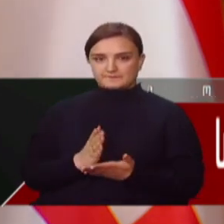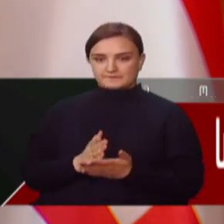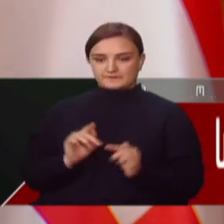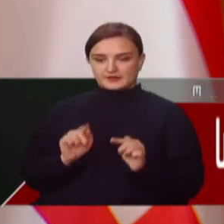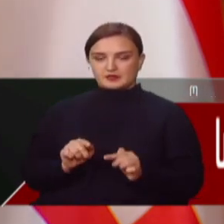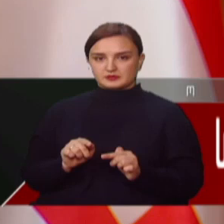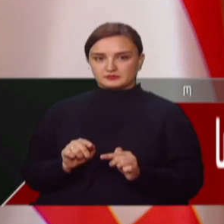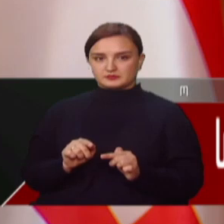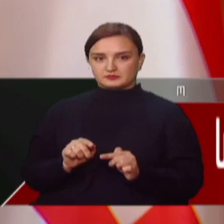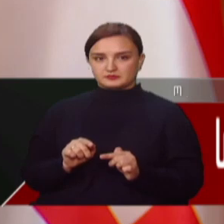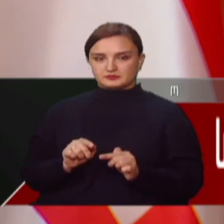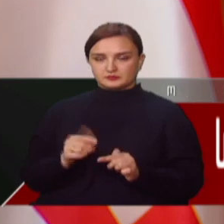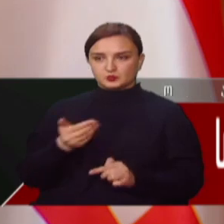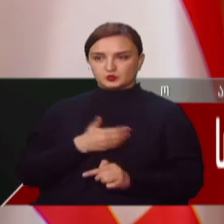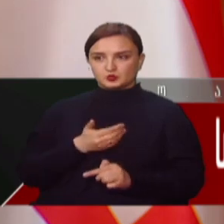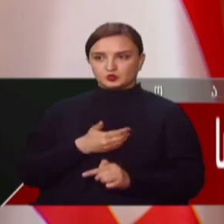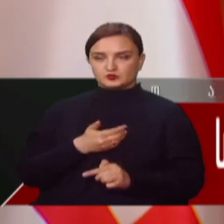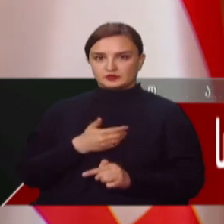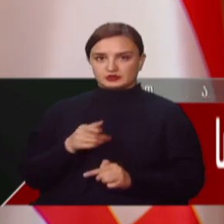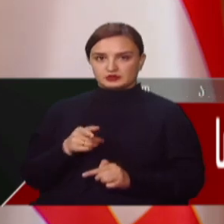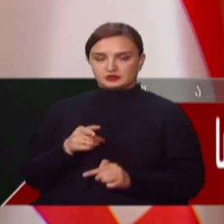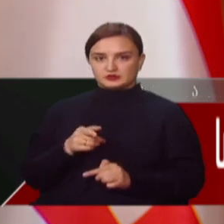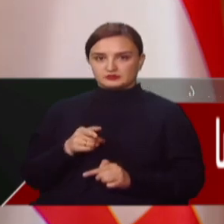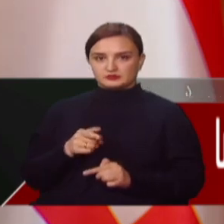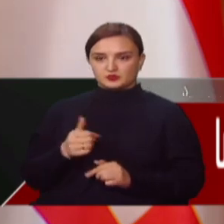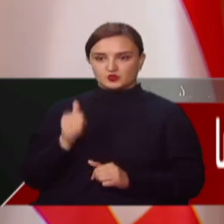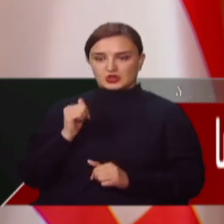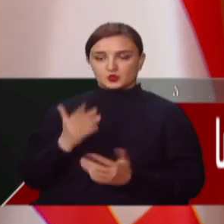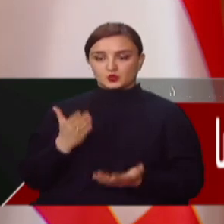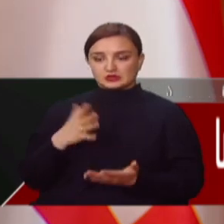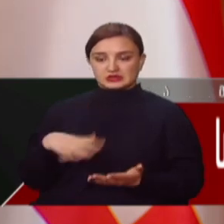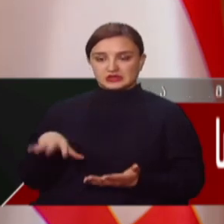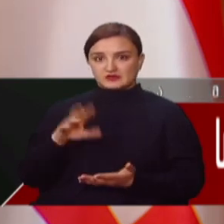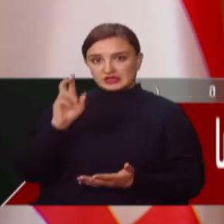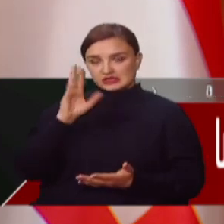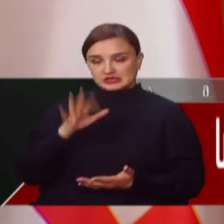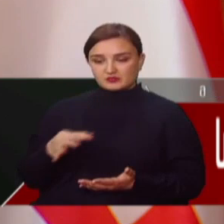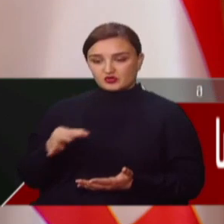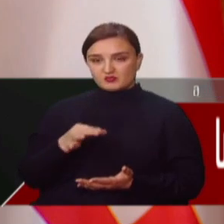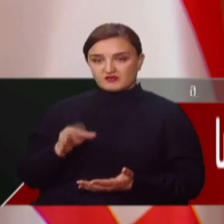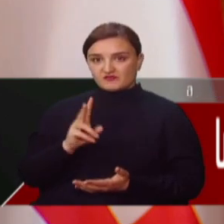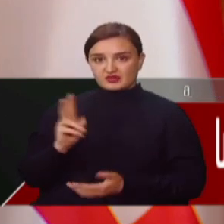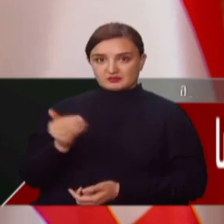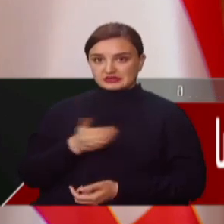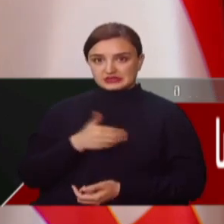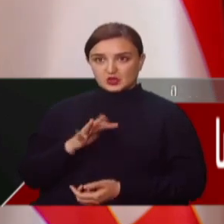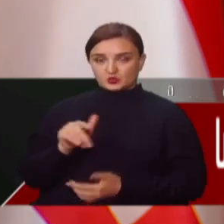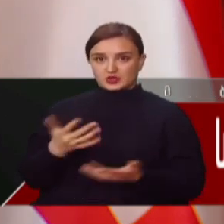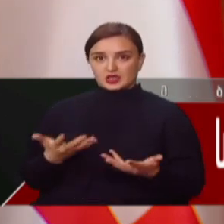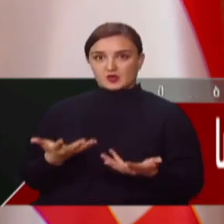ამ სურვილის არქონის უკან. თუ კი საქართველოში არასამთავრობო ორგანიზაციები ვინმეს არ უნდა რომ